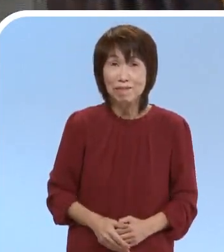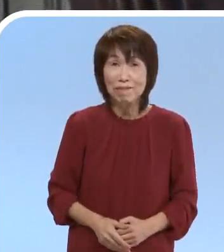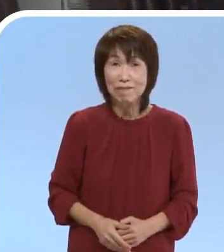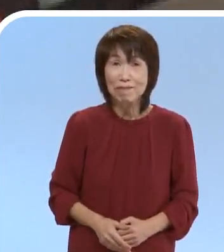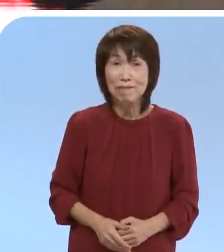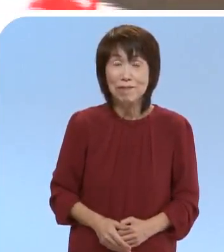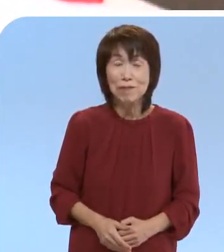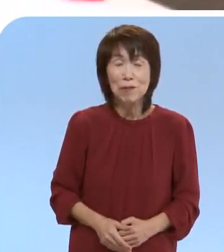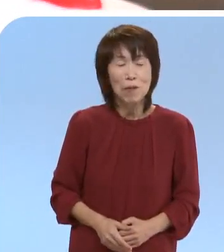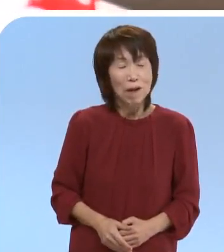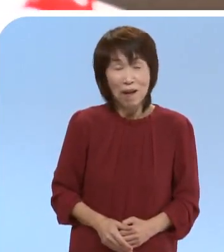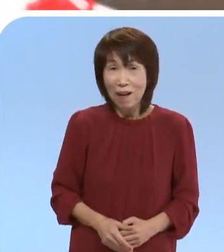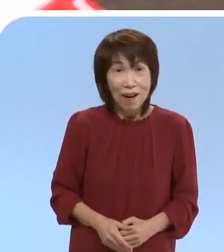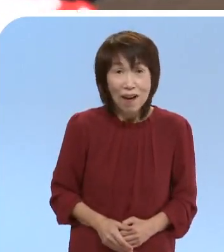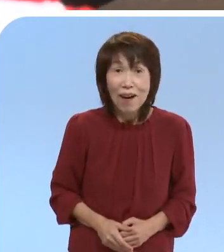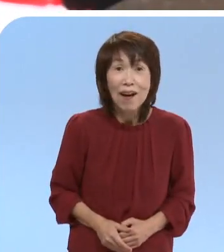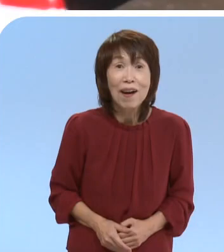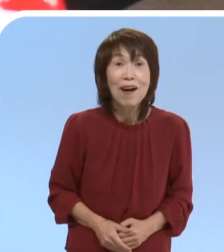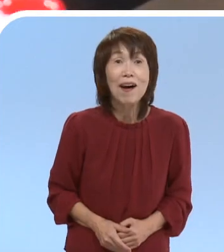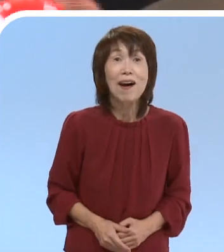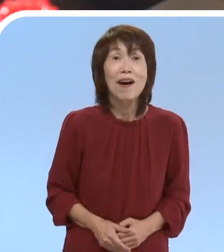はい、うわ